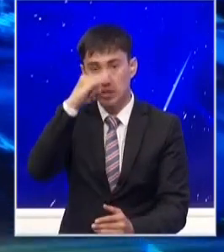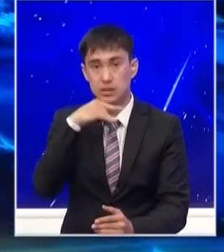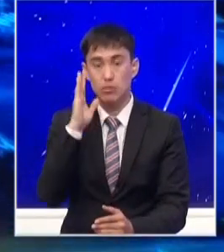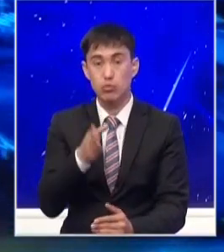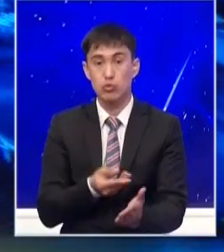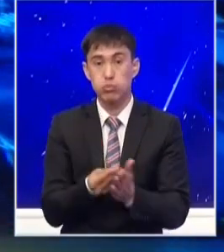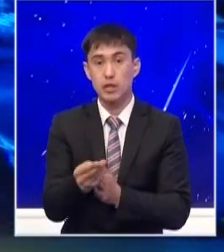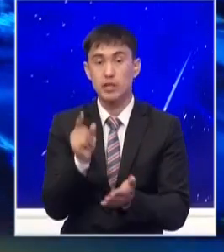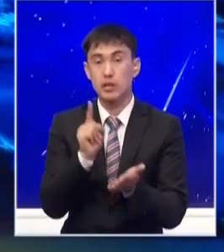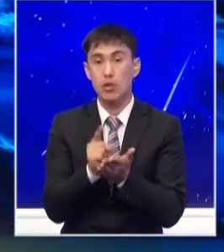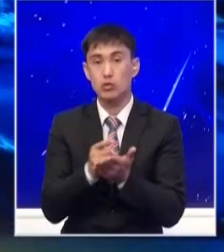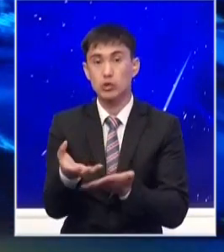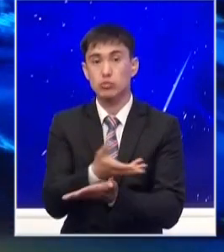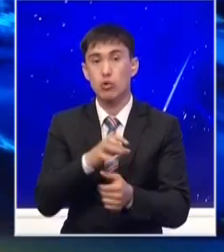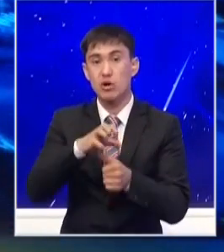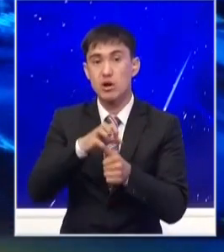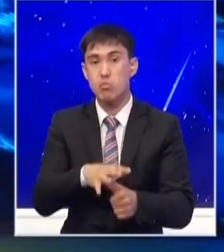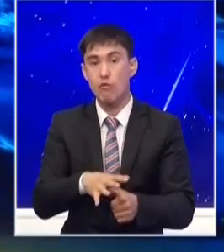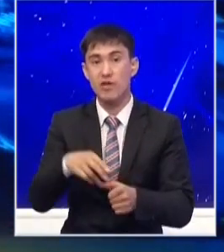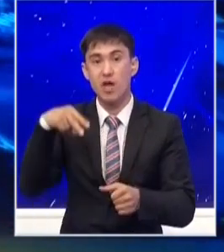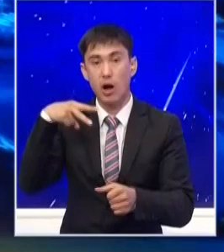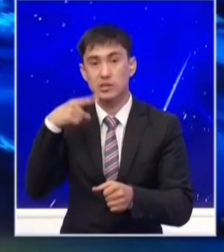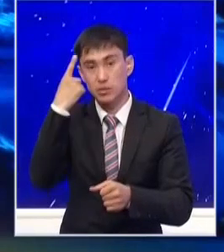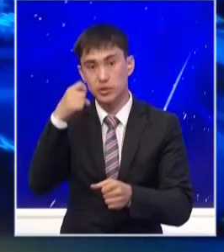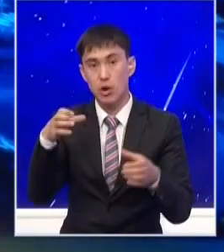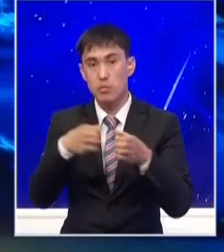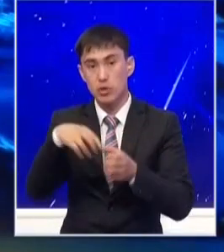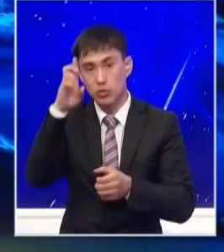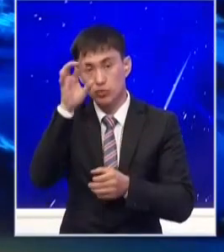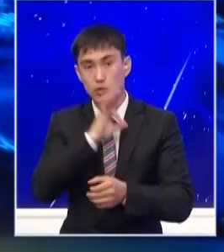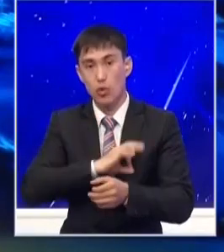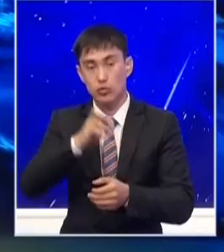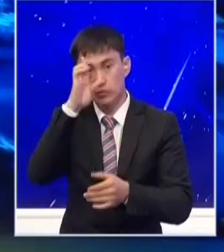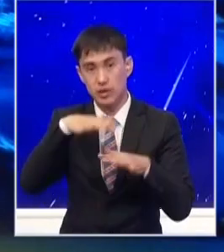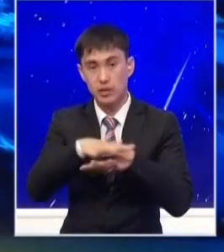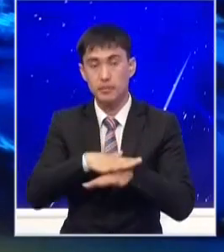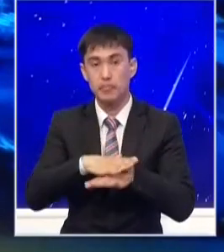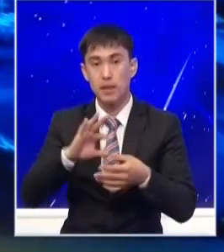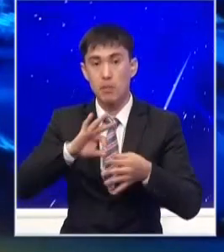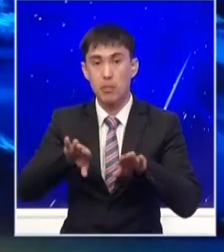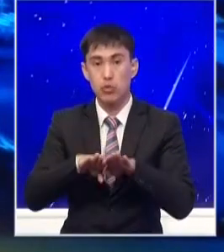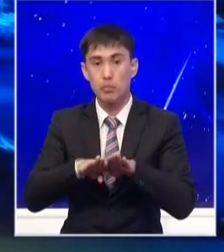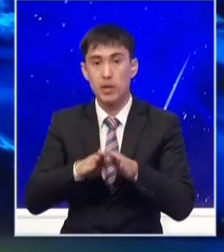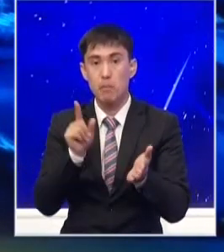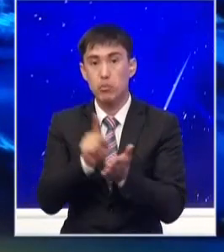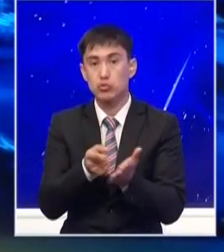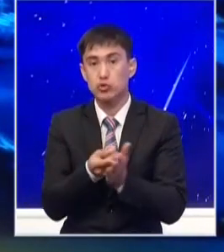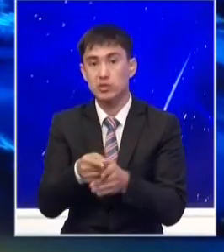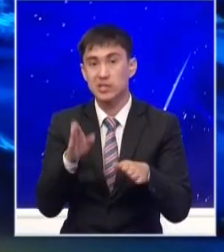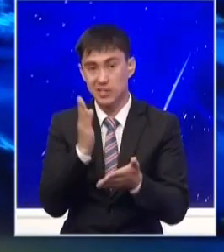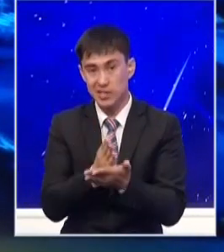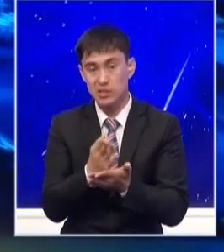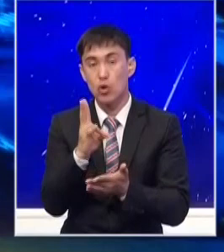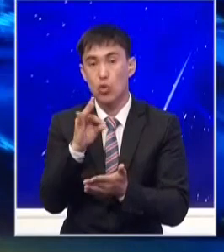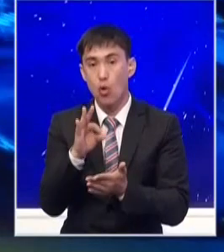Казахстанцы будут платить налог за сбор грибов и ягод, сообщили в Комитете государственных доходов страны. Подобная пошлина уже и так